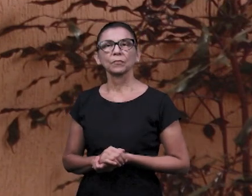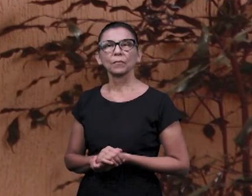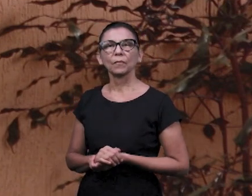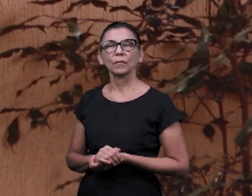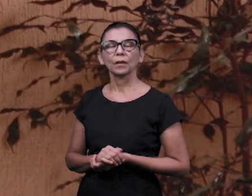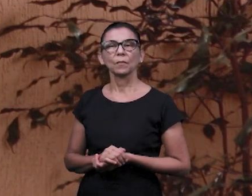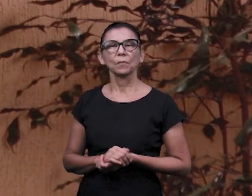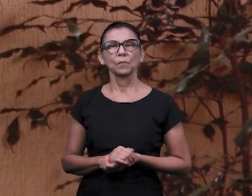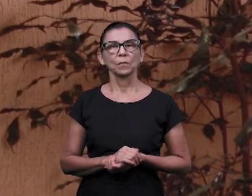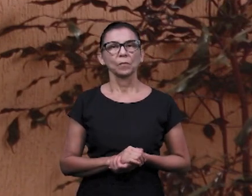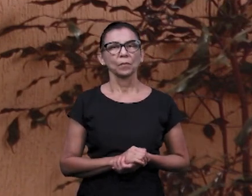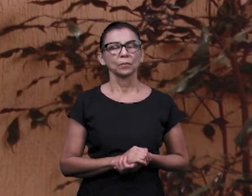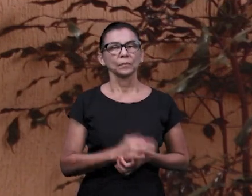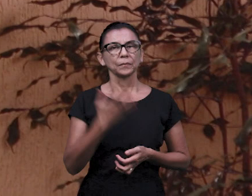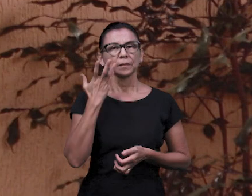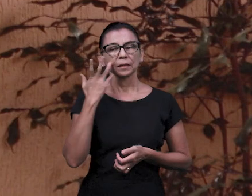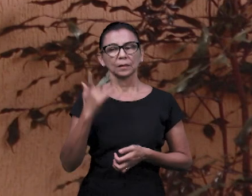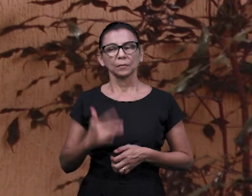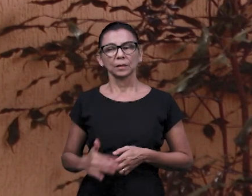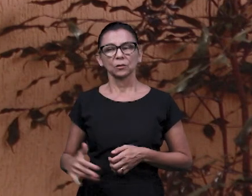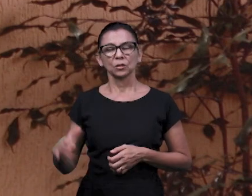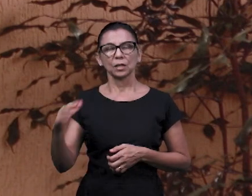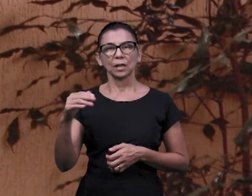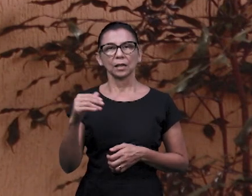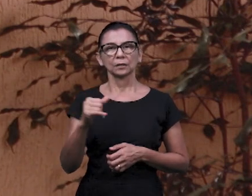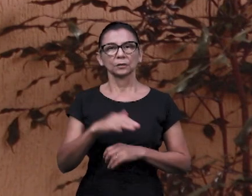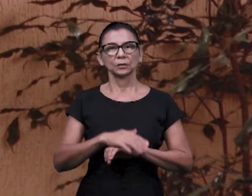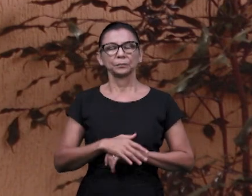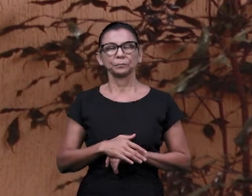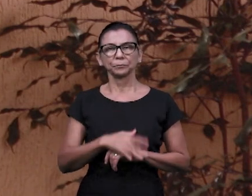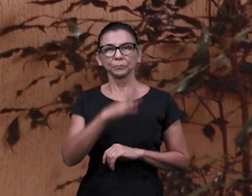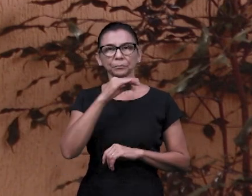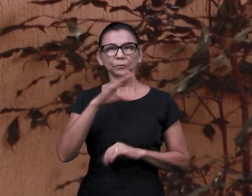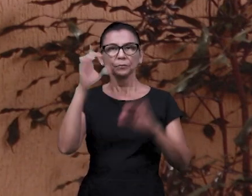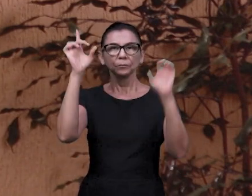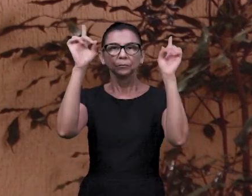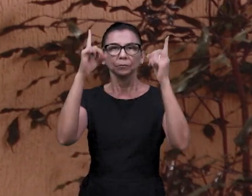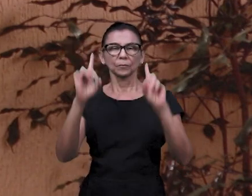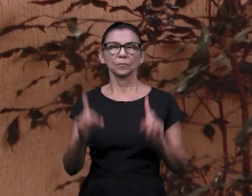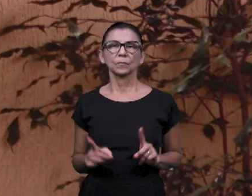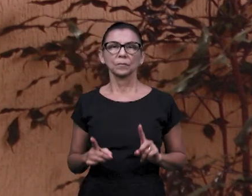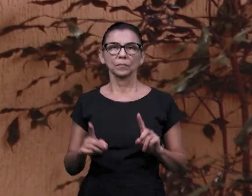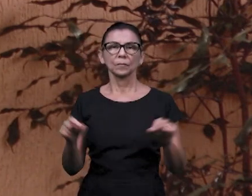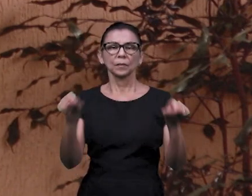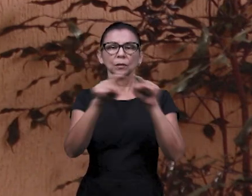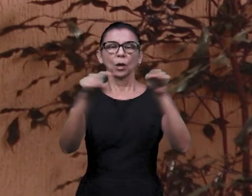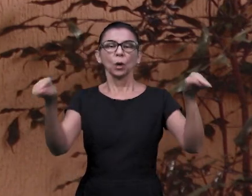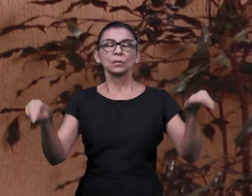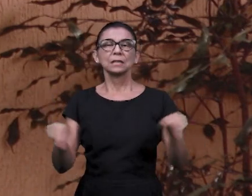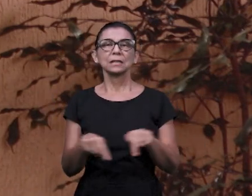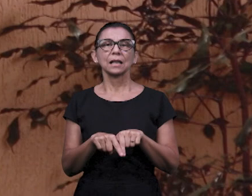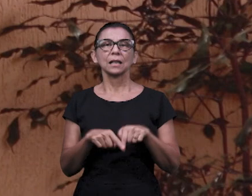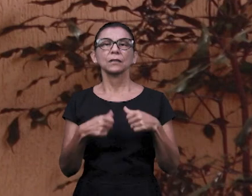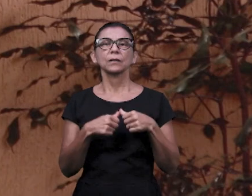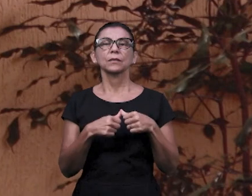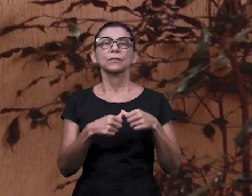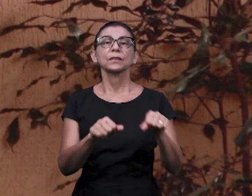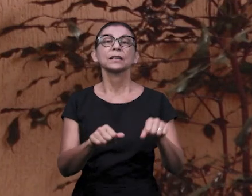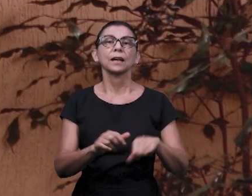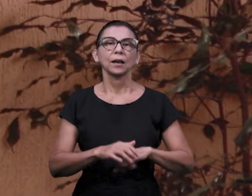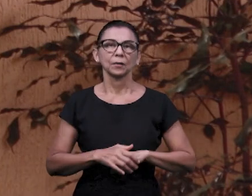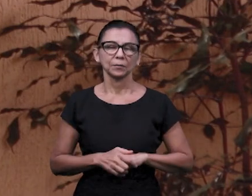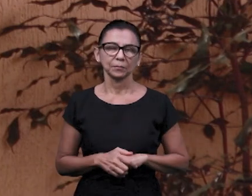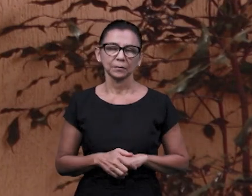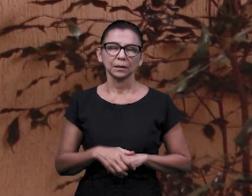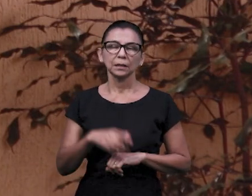En quelle classe l'enfant intermédiaire et adolescent avec déficience, handicap doit rester? Donc, nous avons à l'église les classes